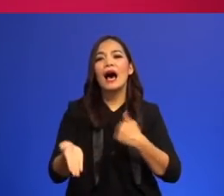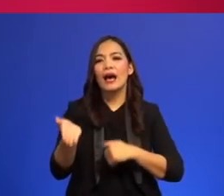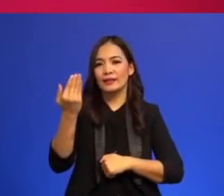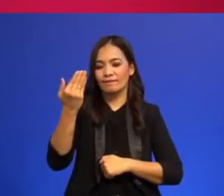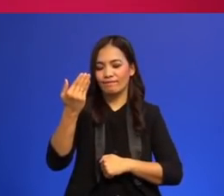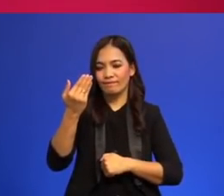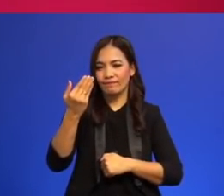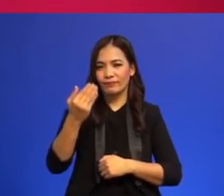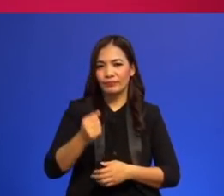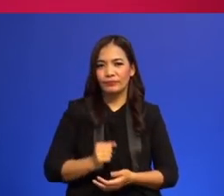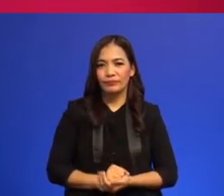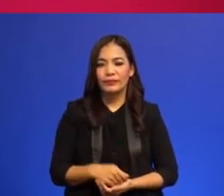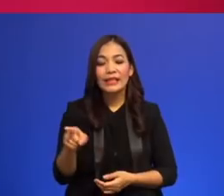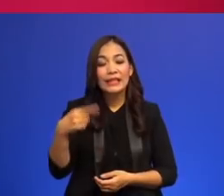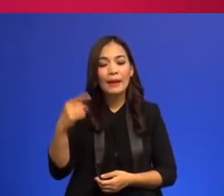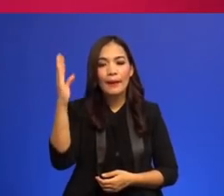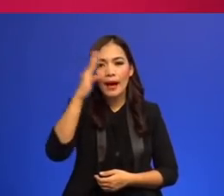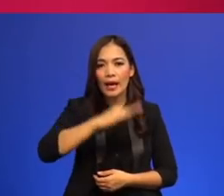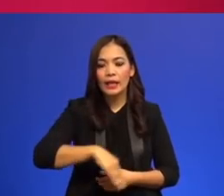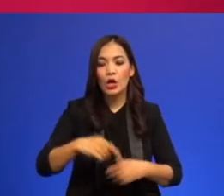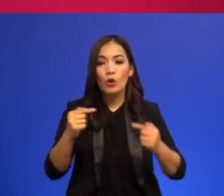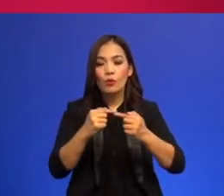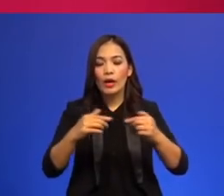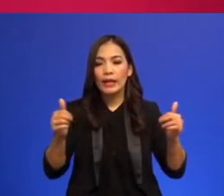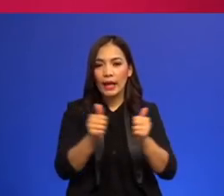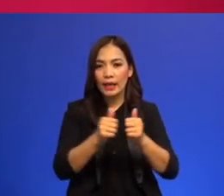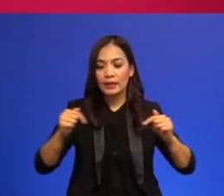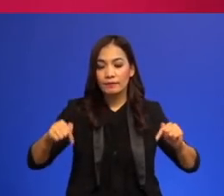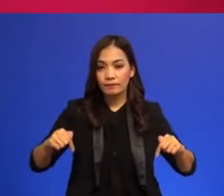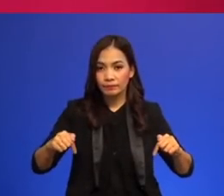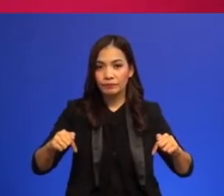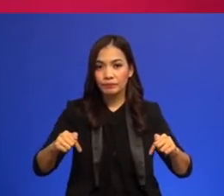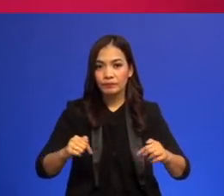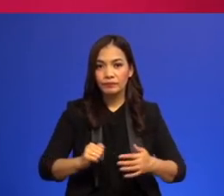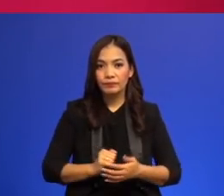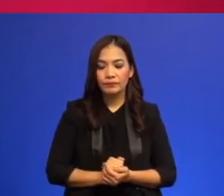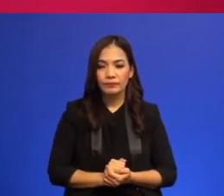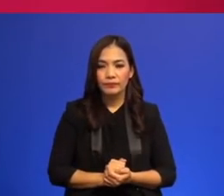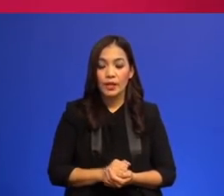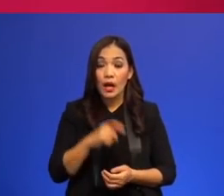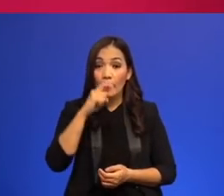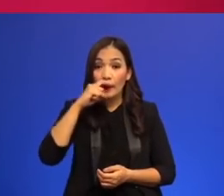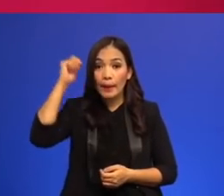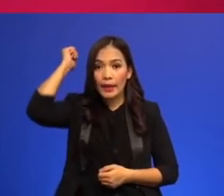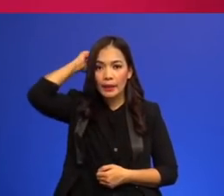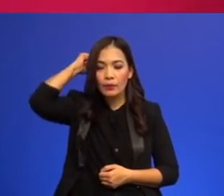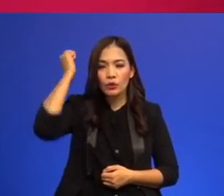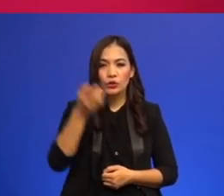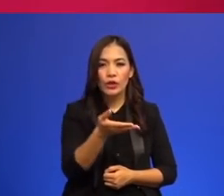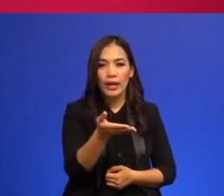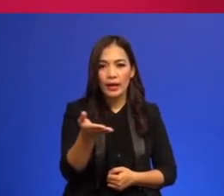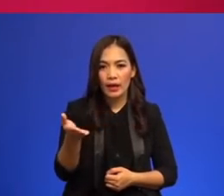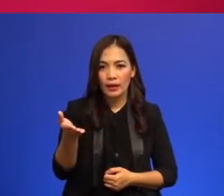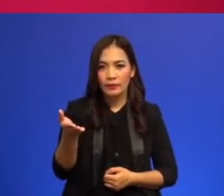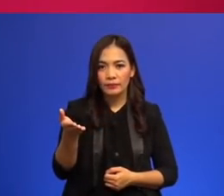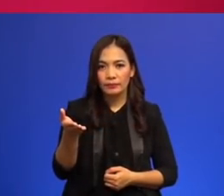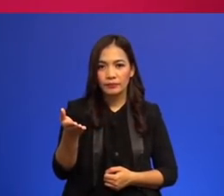kita. Nah, terkait dengan ini, Bapak, Ibu, saudara-saudara